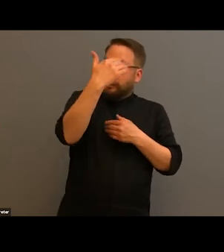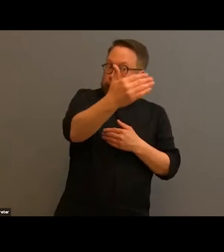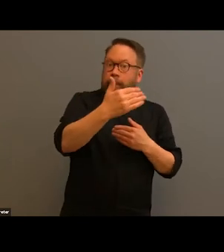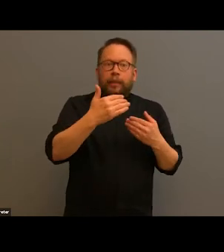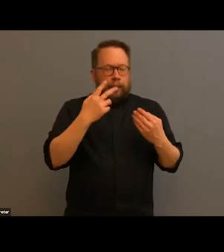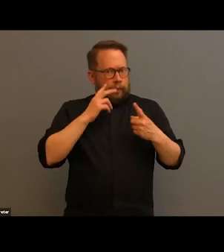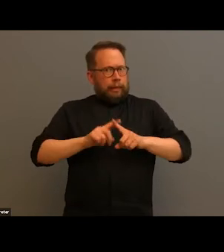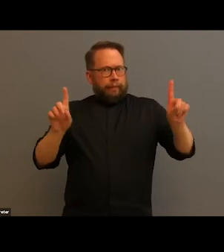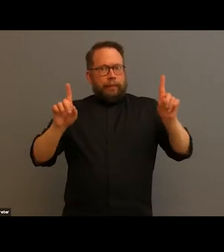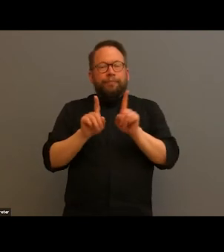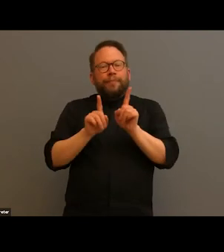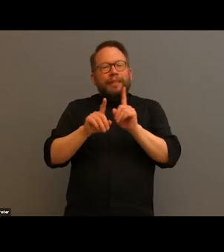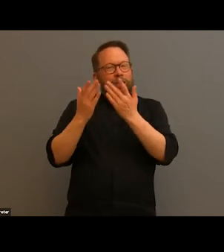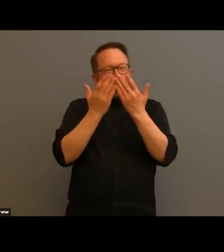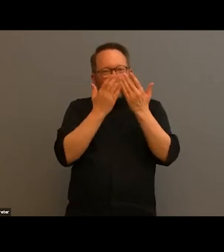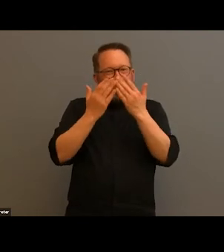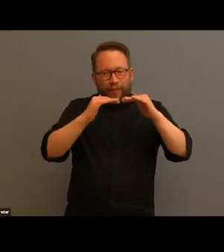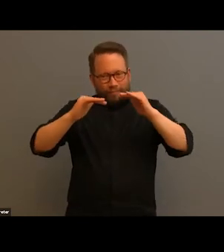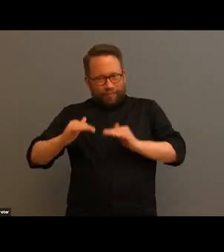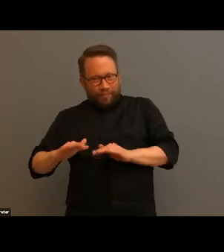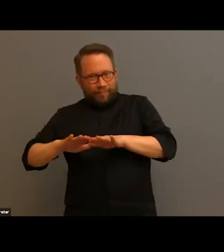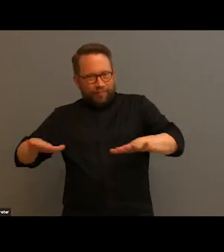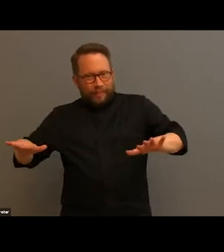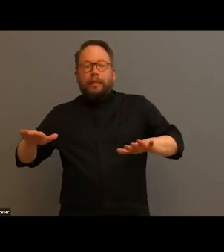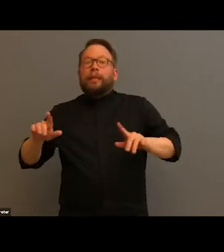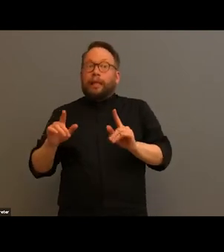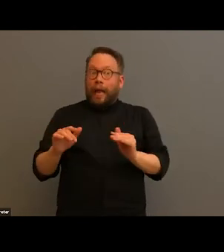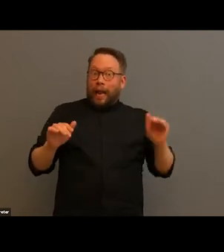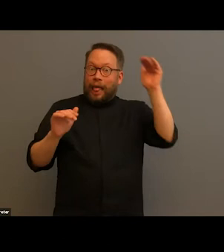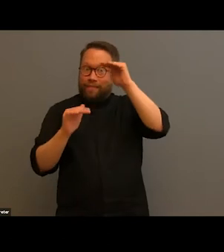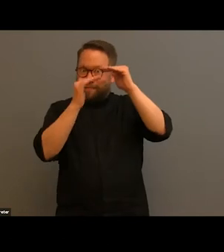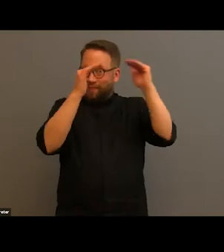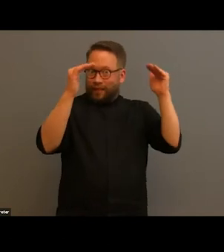gymnasiet. Gymnasieskolan överlag är ju helt klart mycket högre klass på.